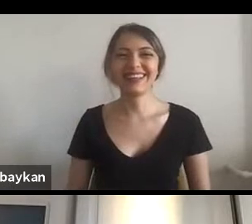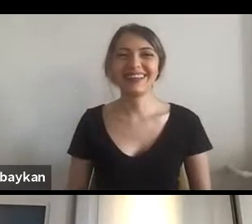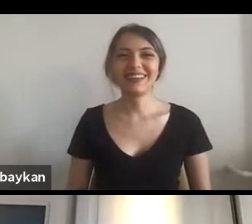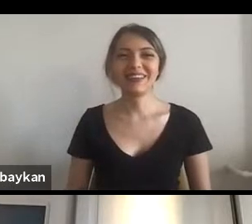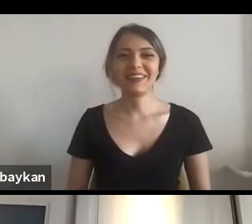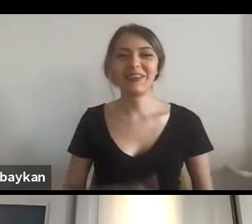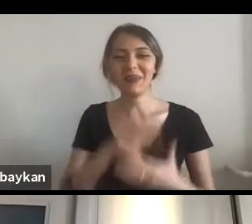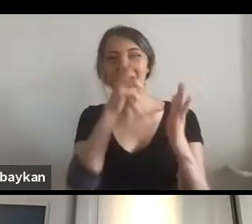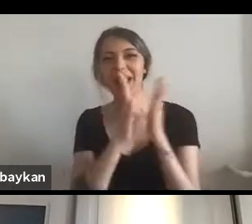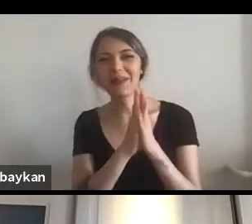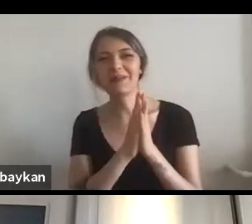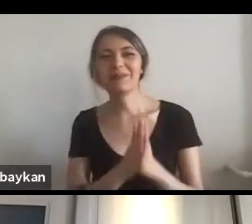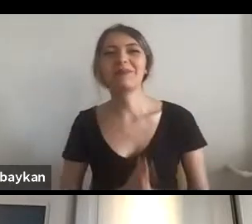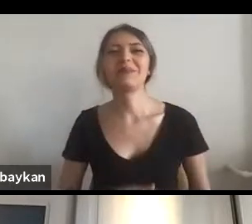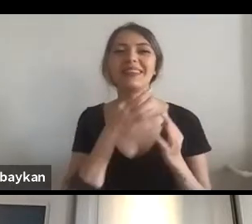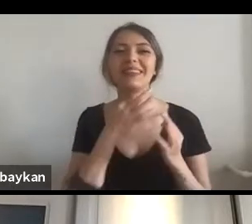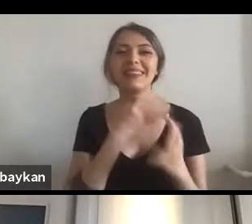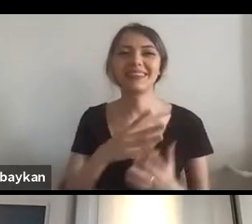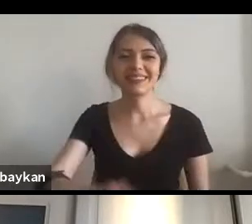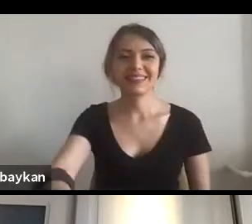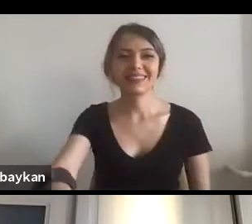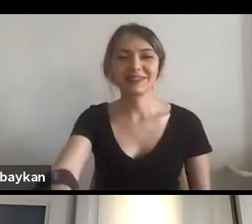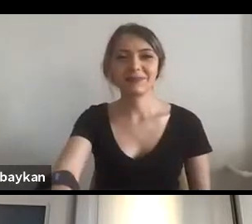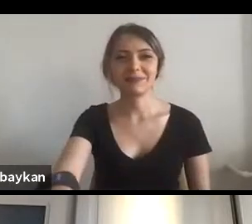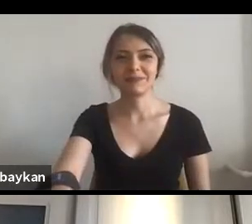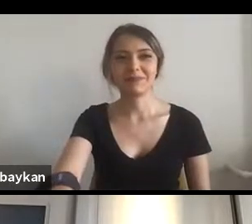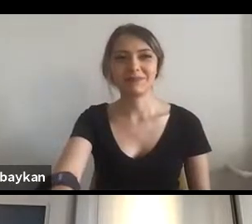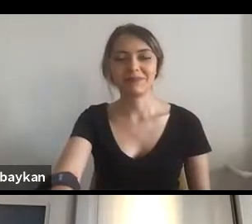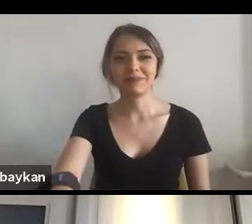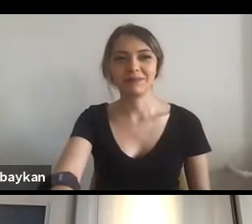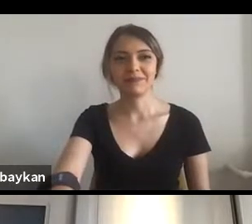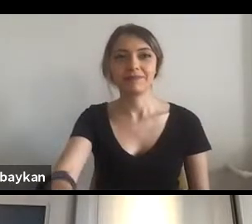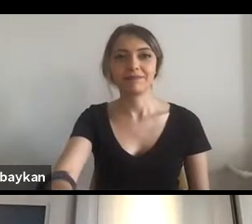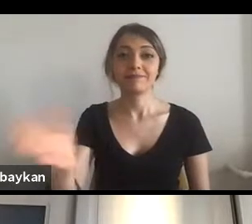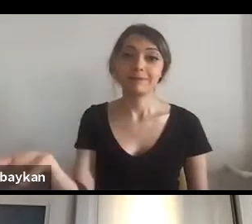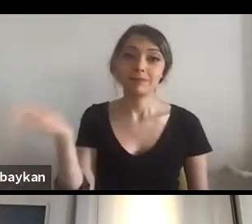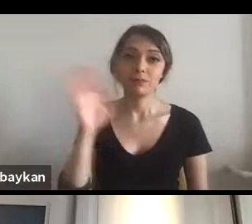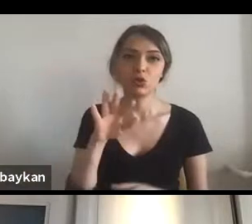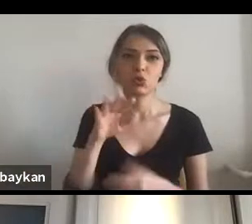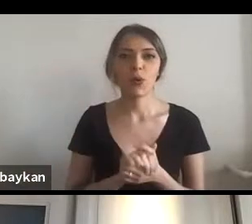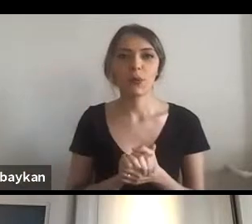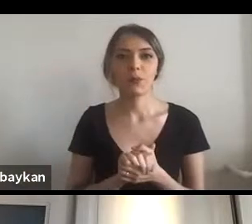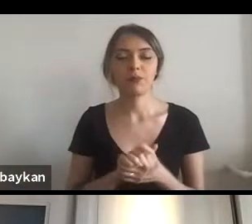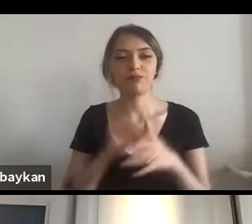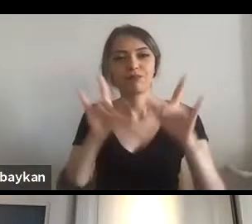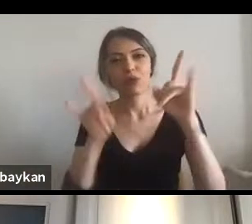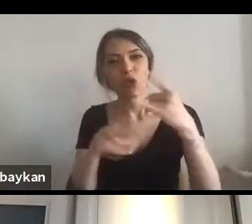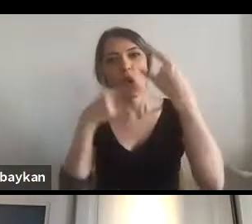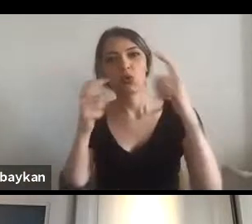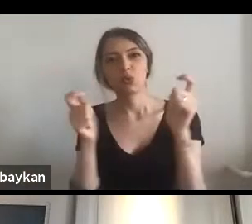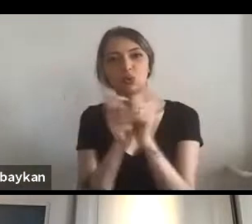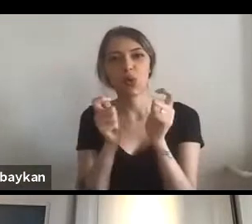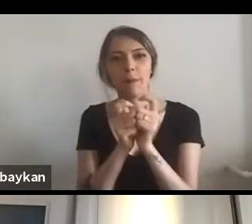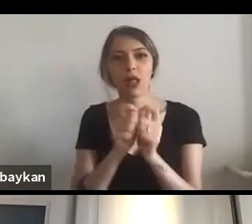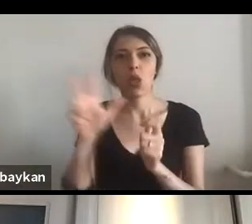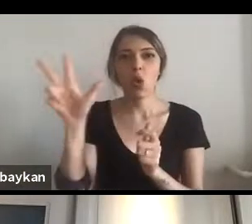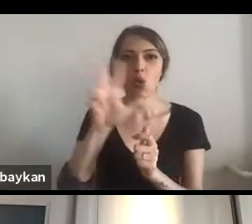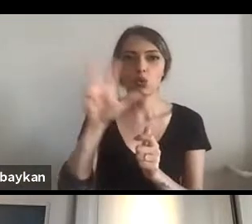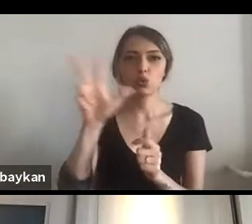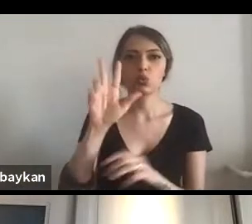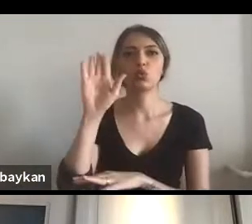özellikle teşekkür ediyorum. Bir sonraki webinarımız